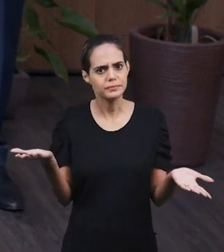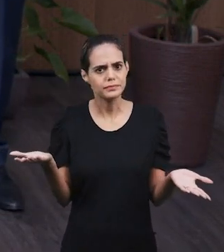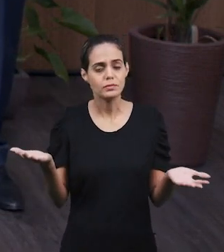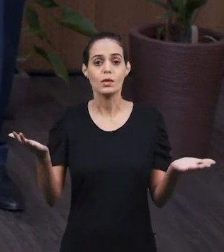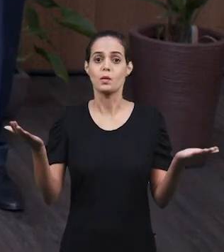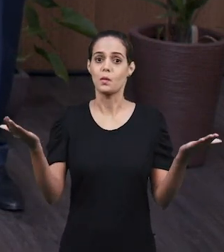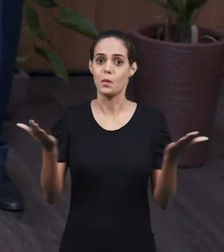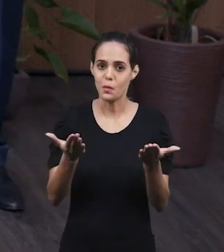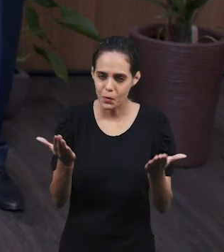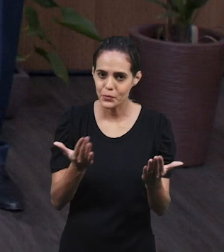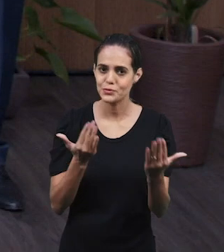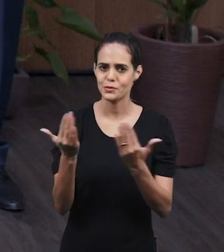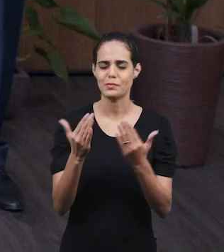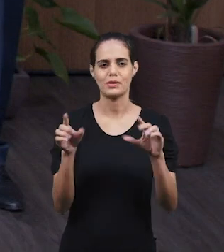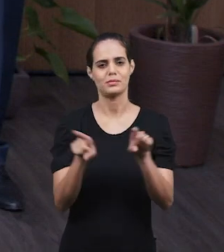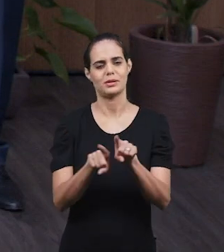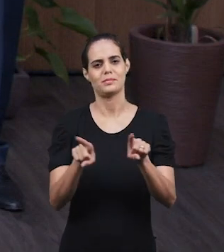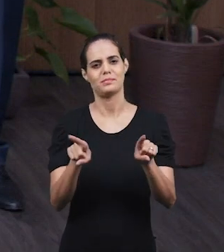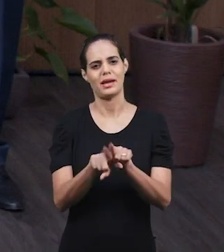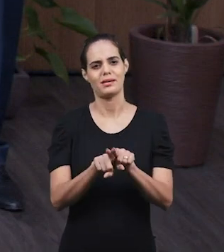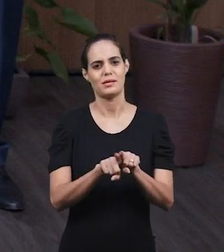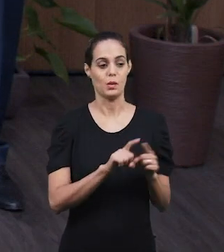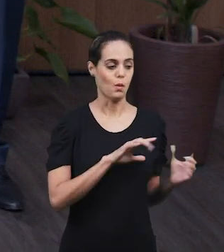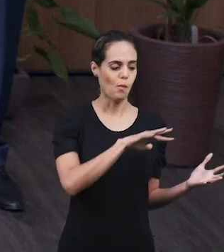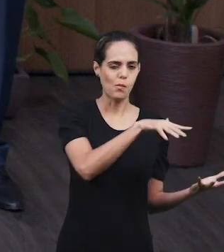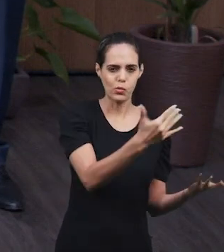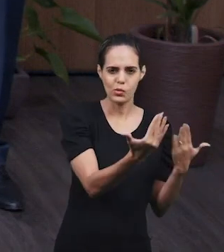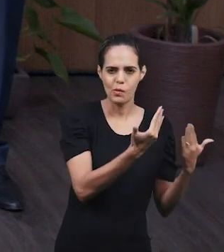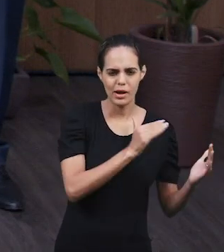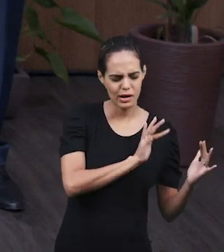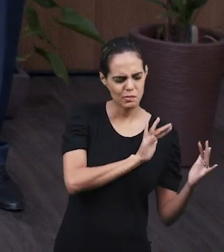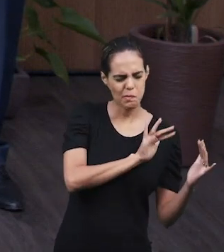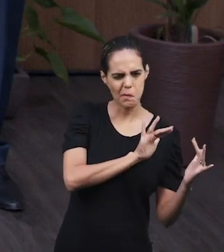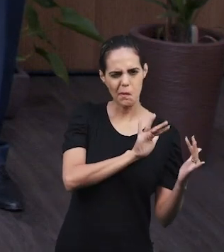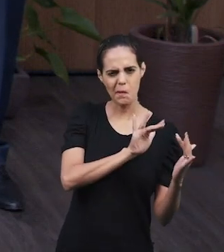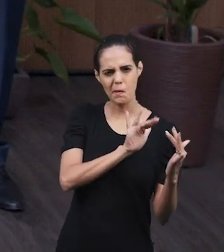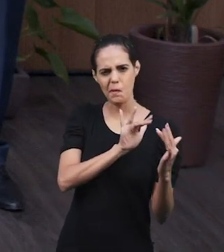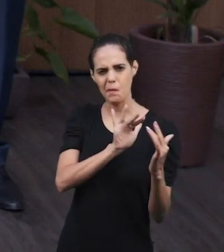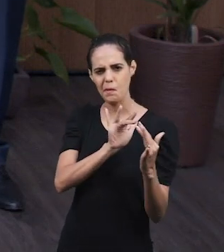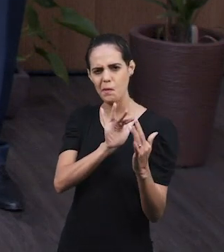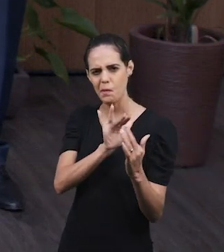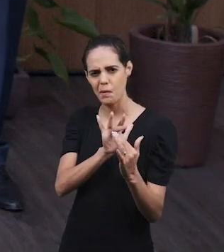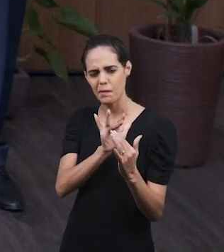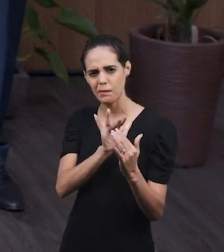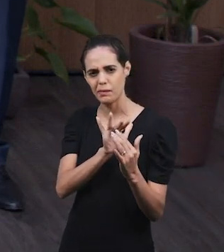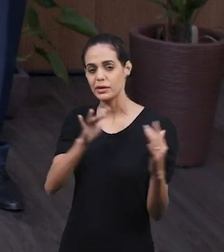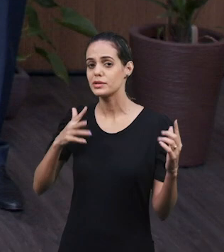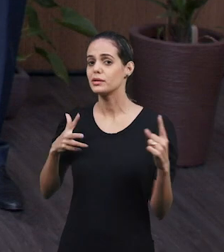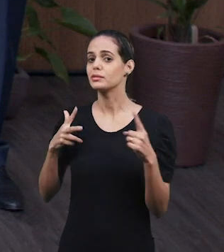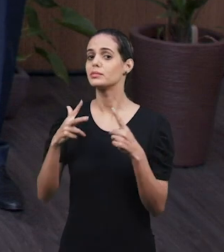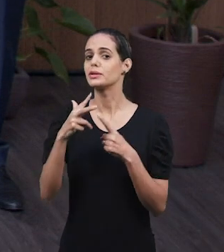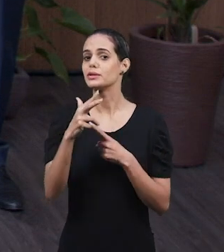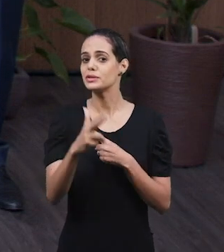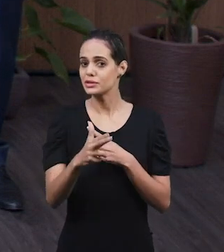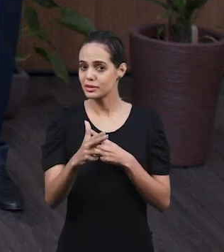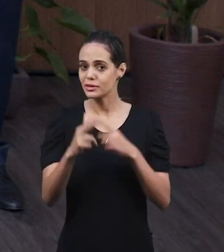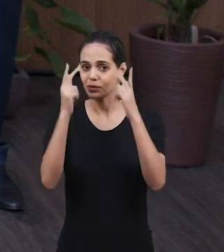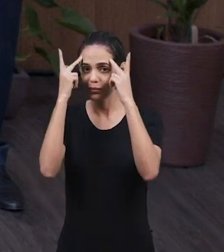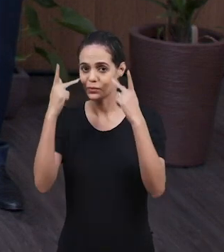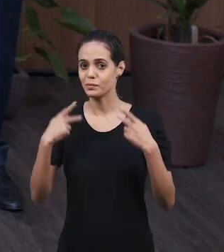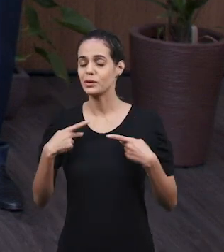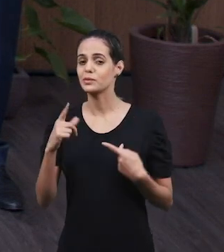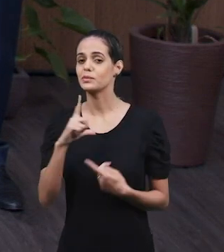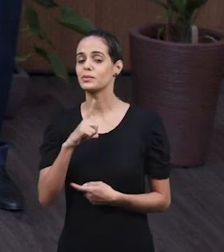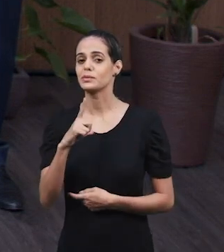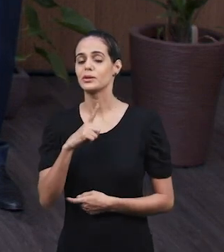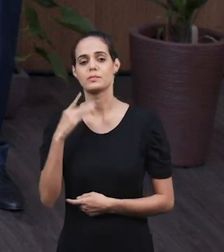se lèvent pour empêcher que l'homme ait une expérience de salut avec le Seigneur Jésus?